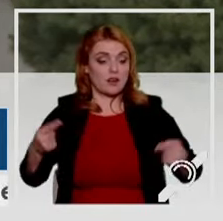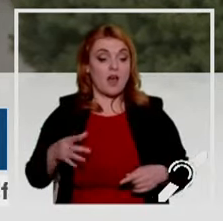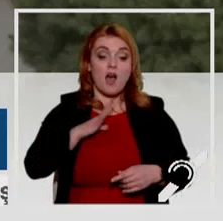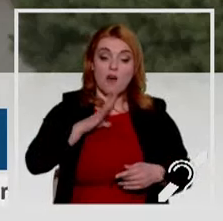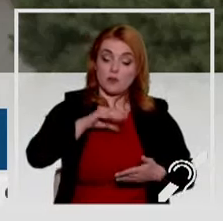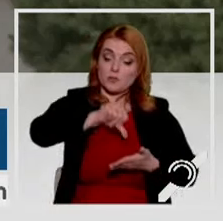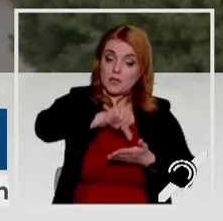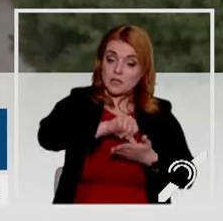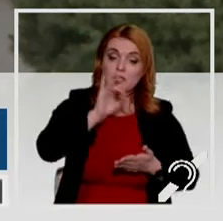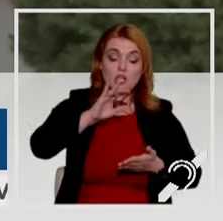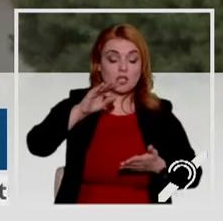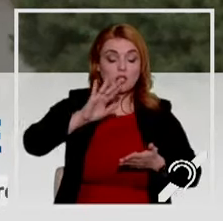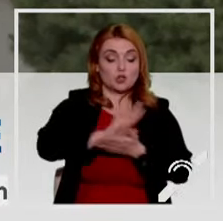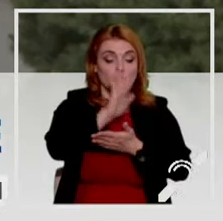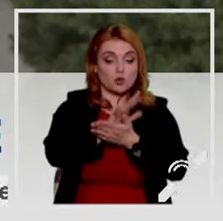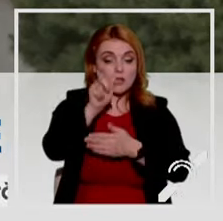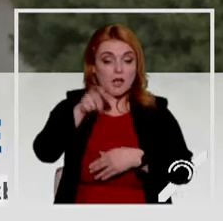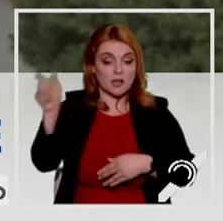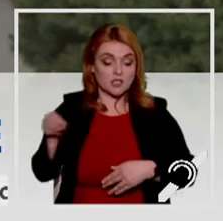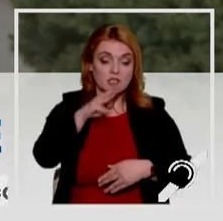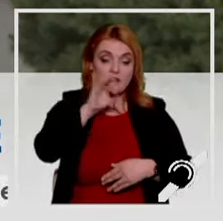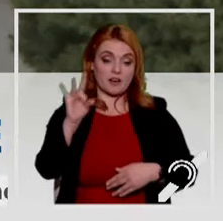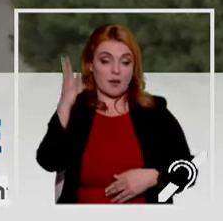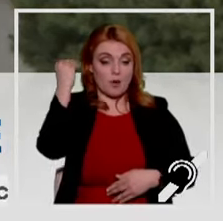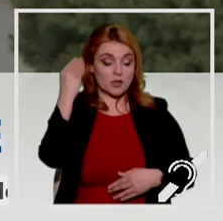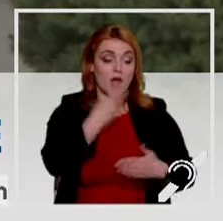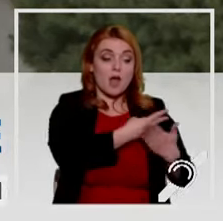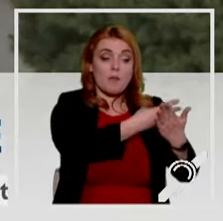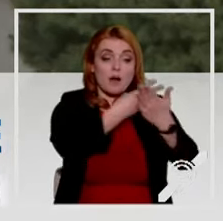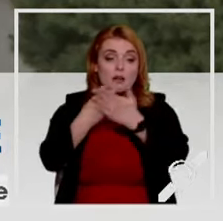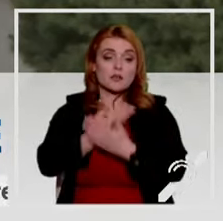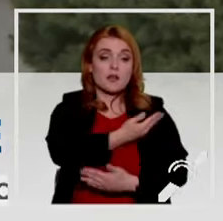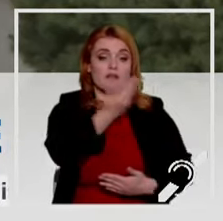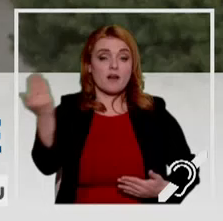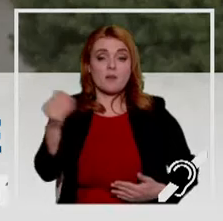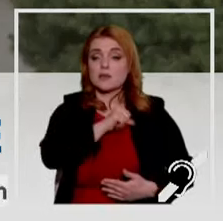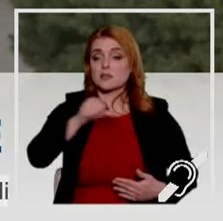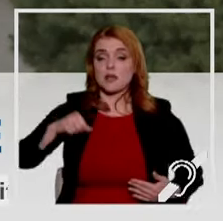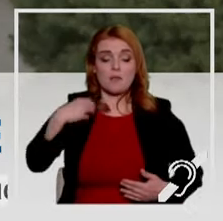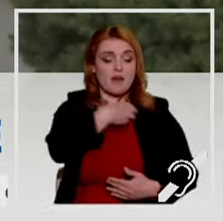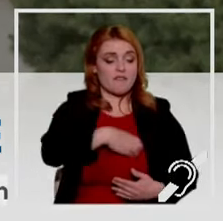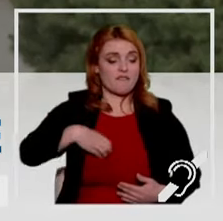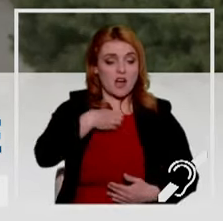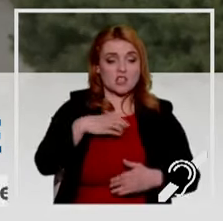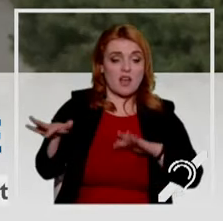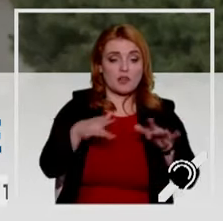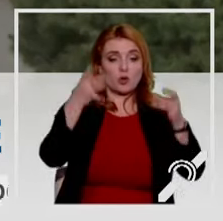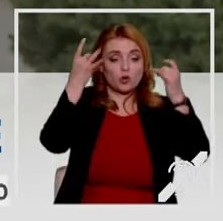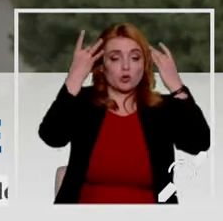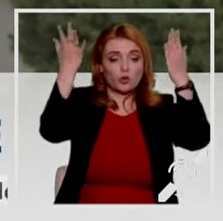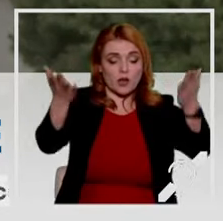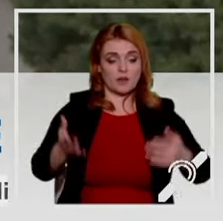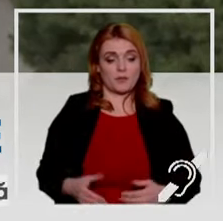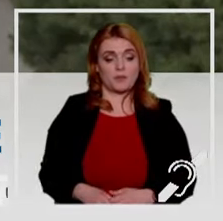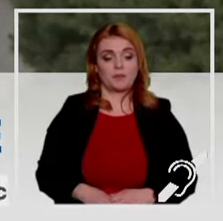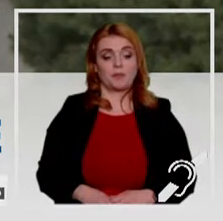jurnaliștii TVR Moldova. Ei au urmărit și au reflectat cele mai importante aspecte de pe scena culturală. Astfel, postului de